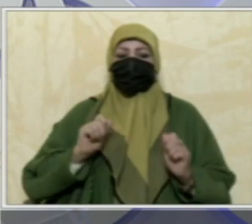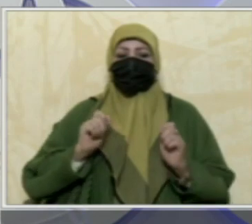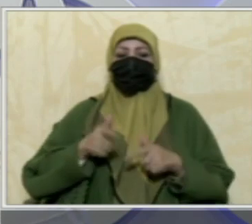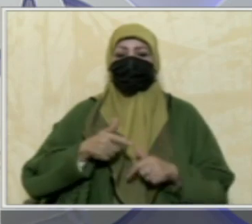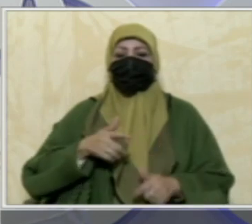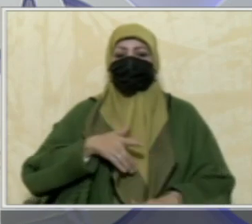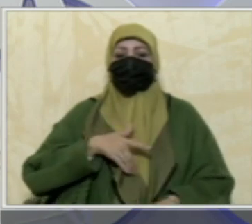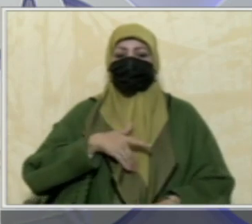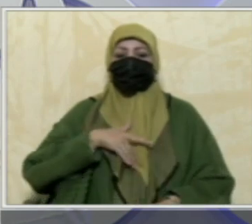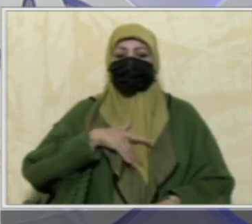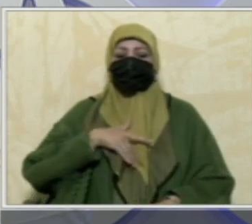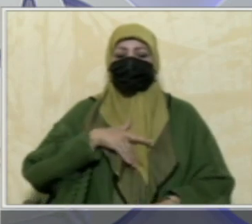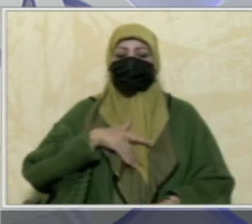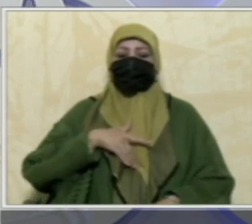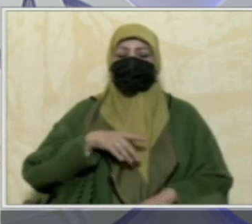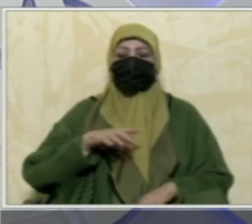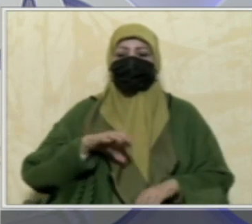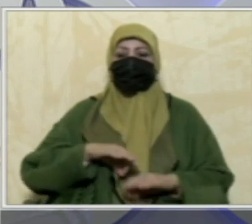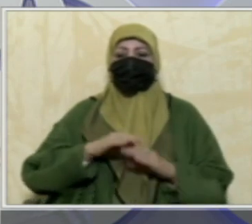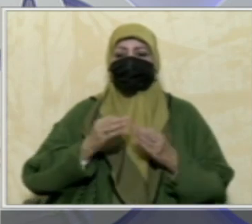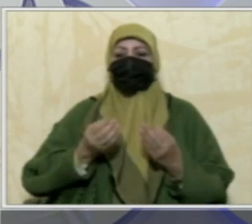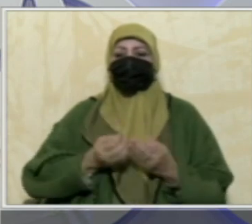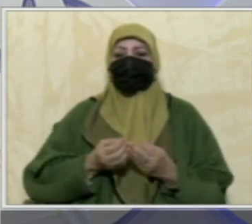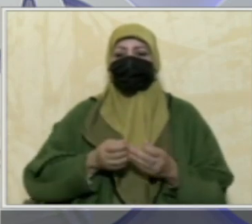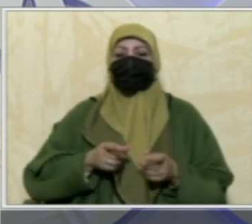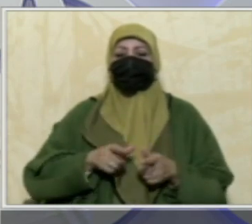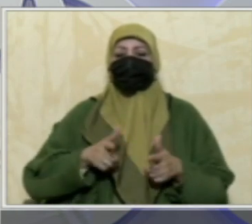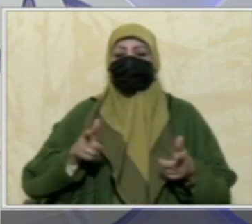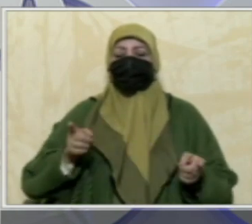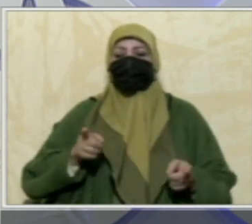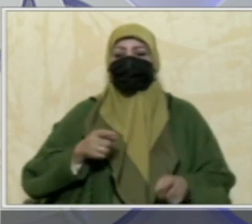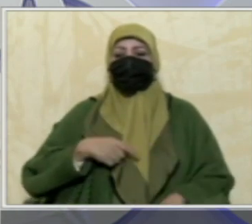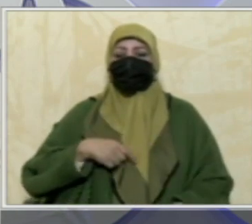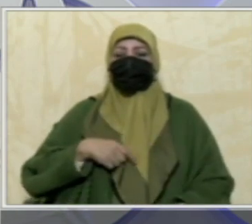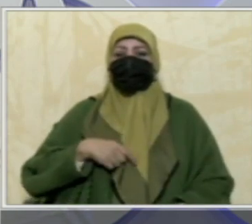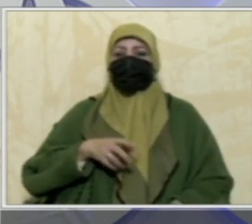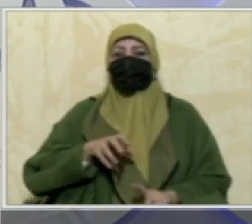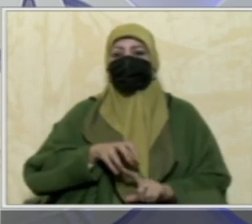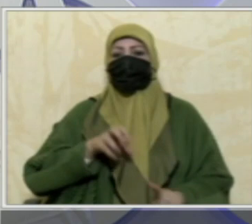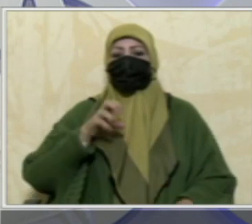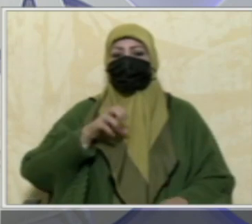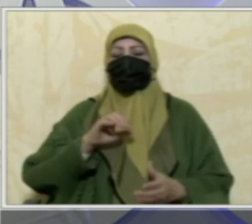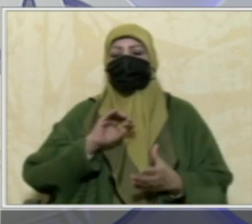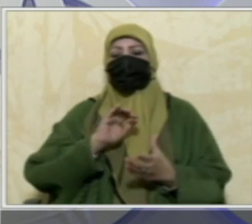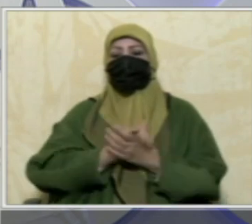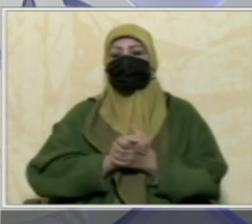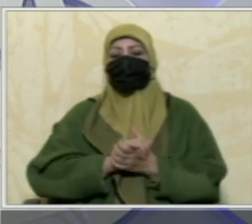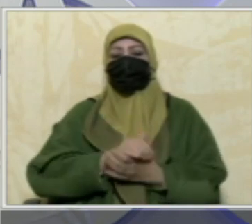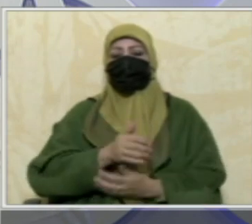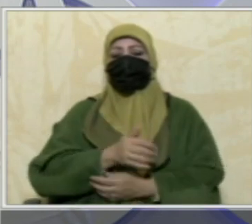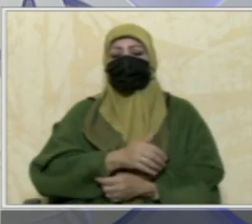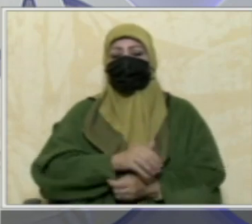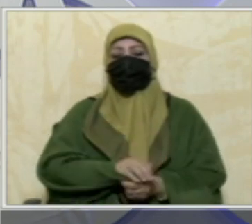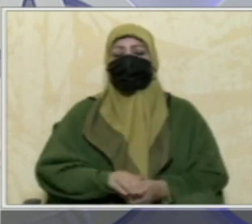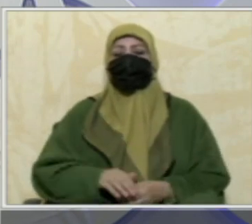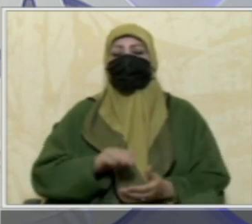وبالتالي فاندب اصدقائه القادرين زملائه في العمل اقربائه